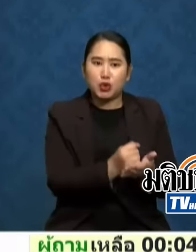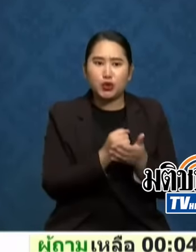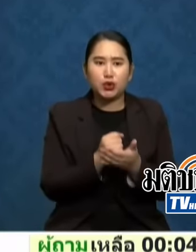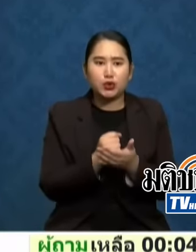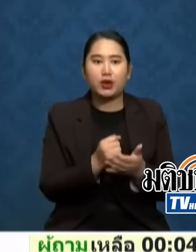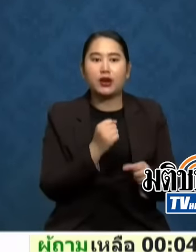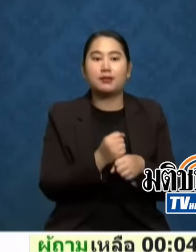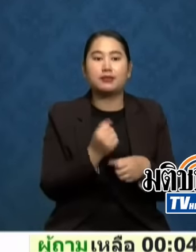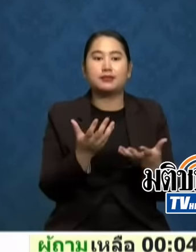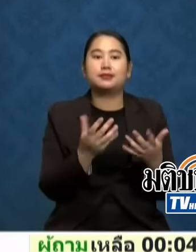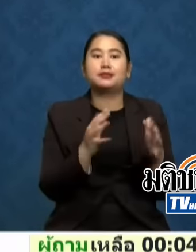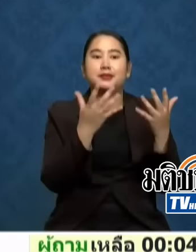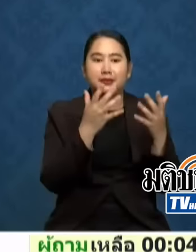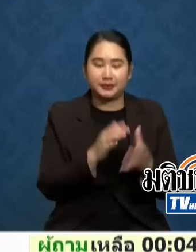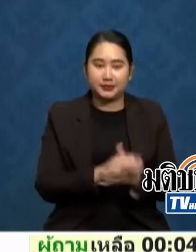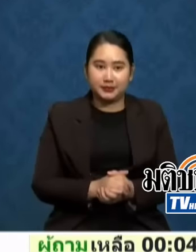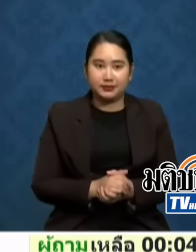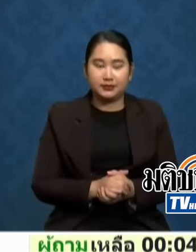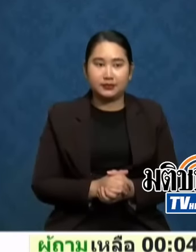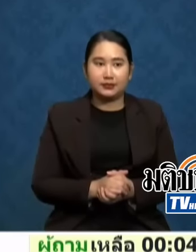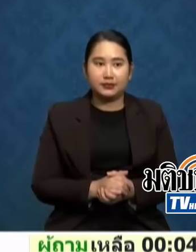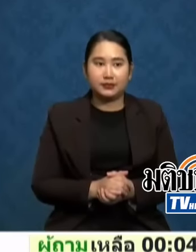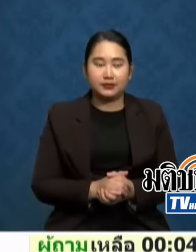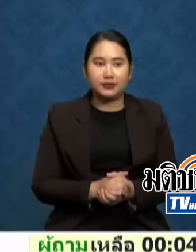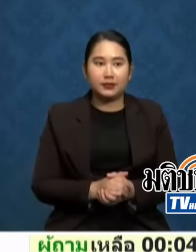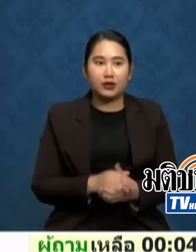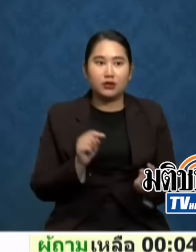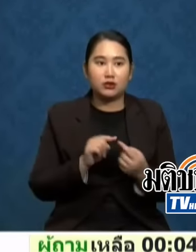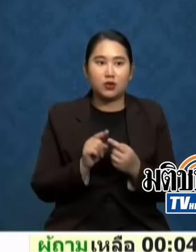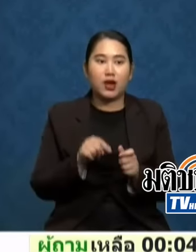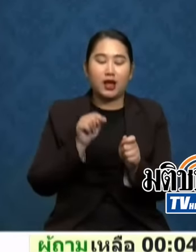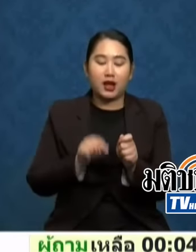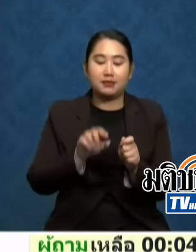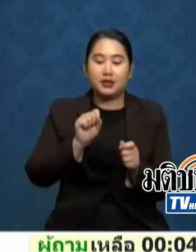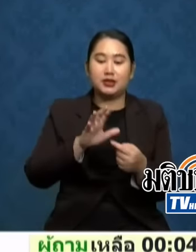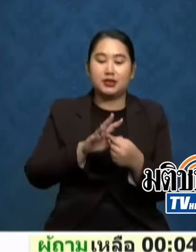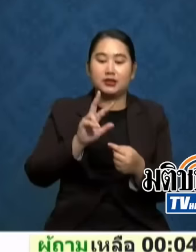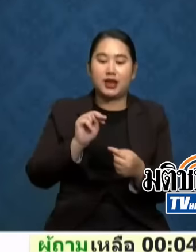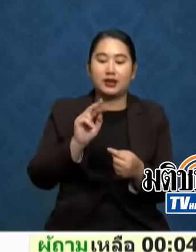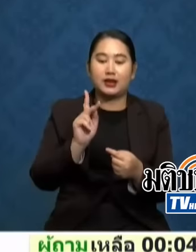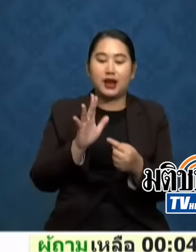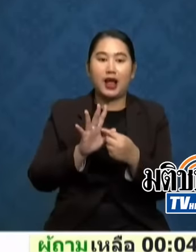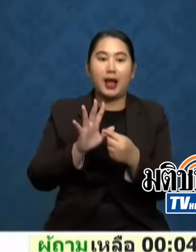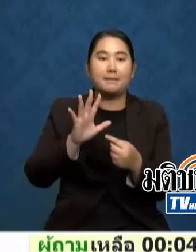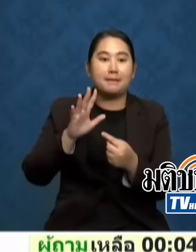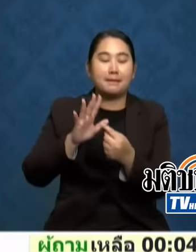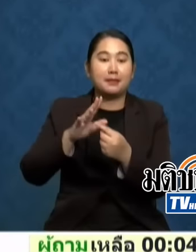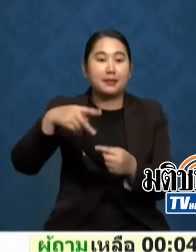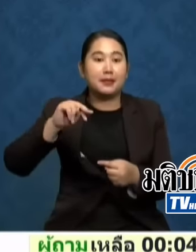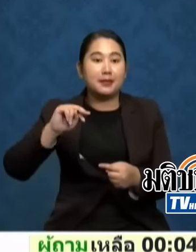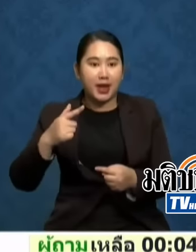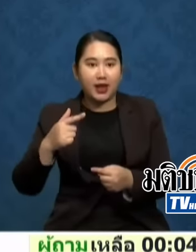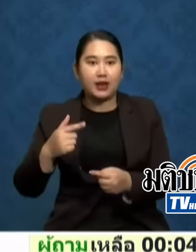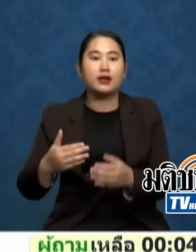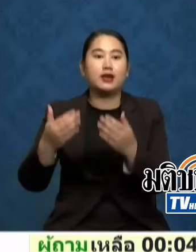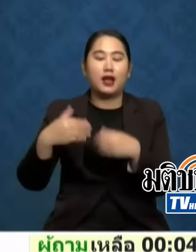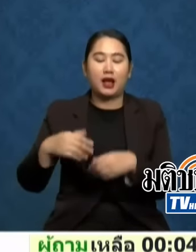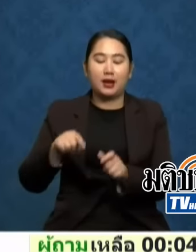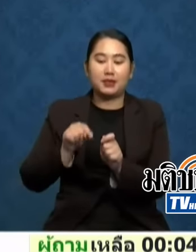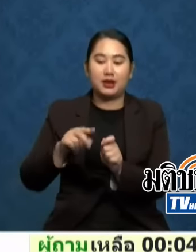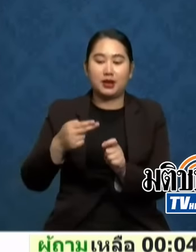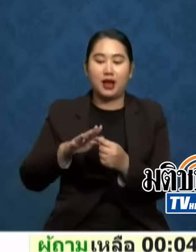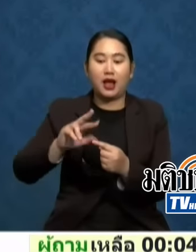เหลือในพื้นที่ที่มันกำลังท่วมหนักอยู่ในพื้นที่ของอำเภอสันกำแพงพื้นที่ของอำเภอสารพีพื้นที่ของอำเภอหางด